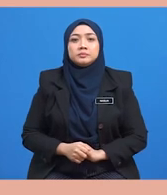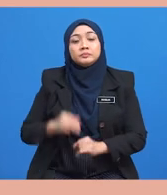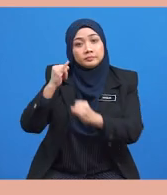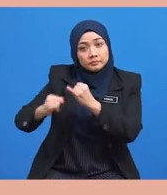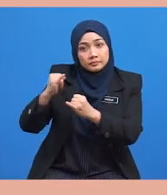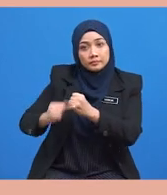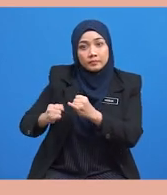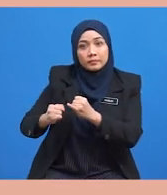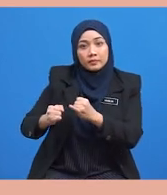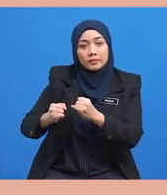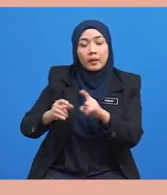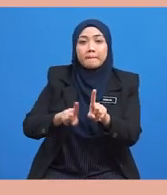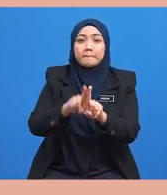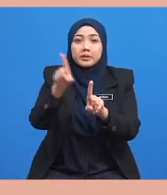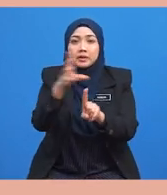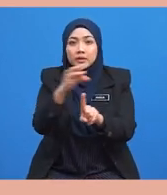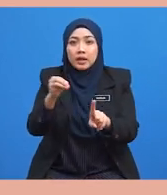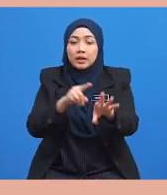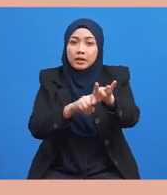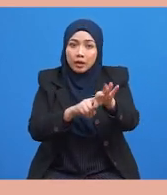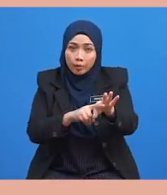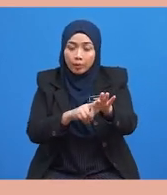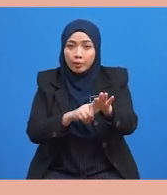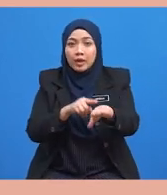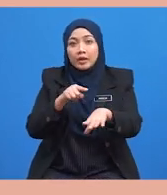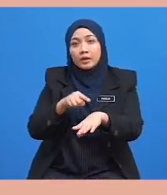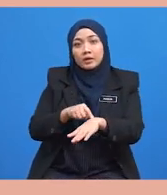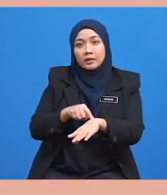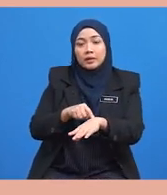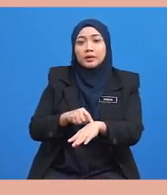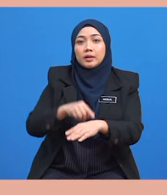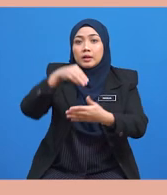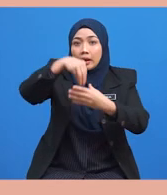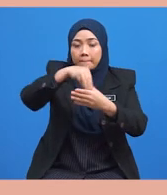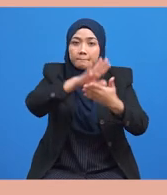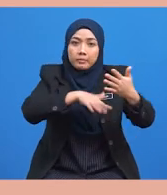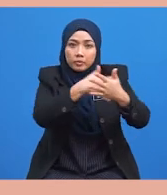Akhirnya, batang dan daun diplot dalam jadual yang telah disediakan.